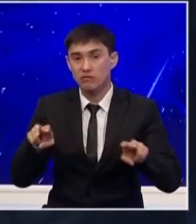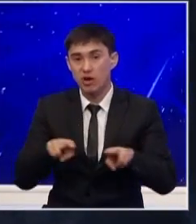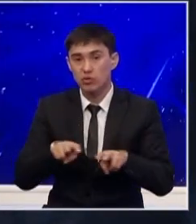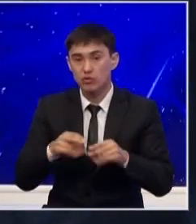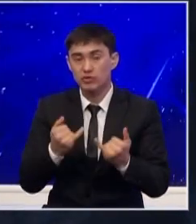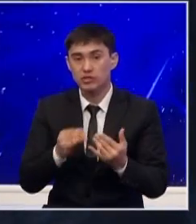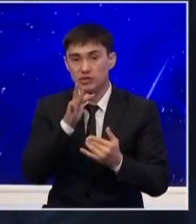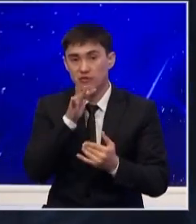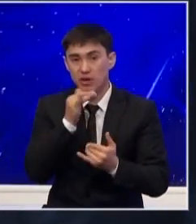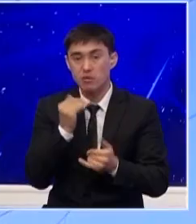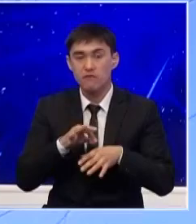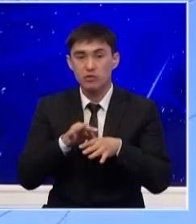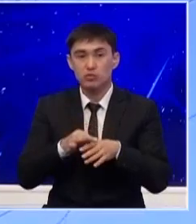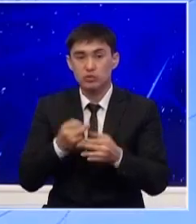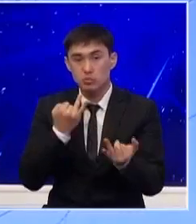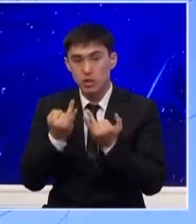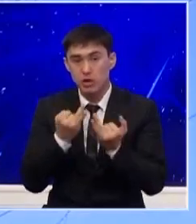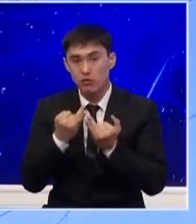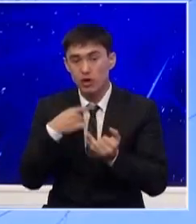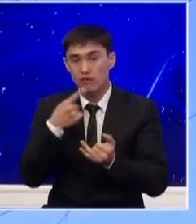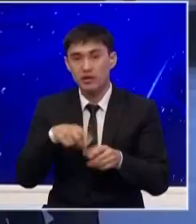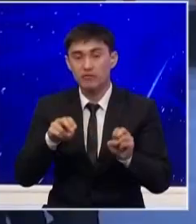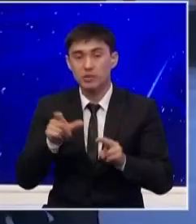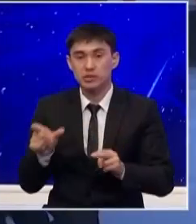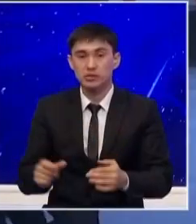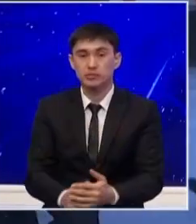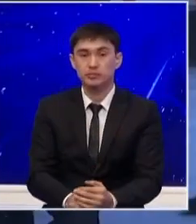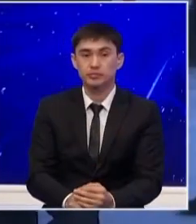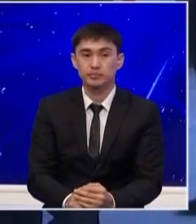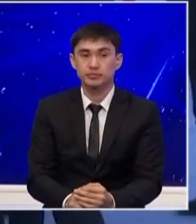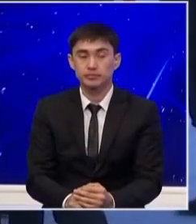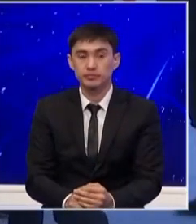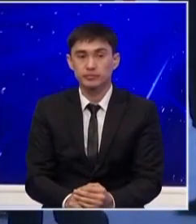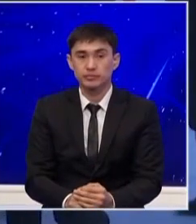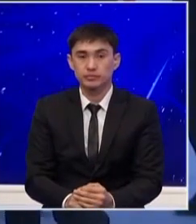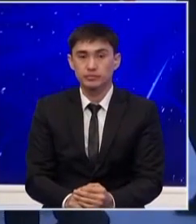В настоящее время ведутся переговоры, отмечают в ведомстве.